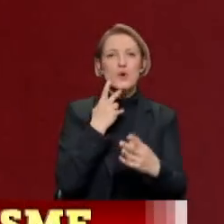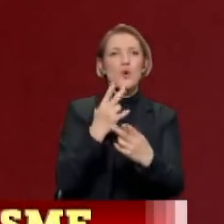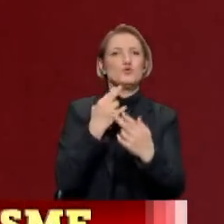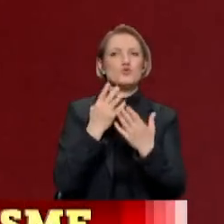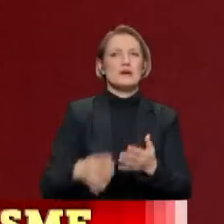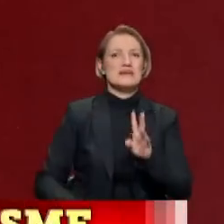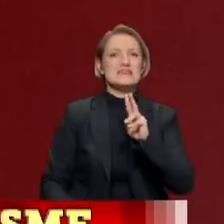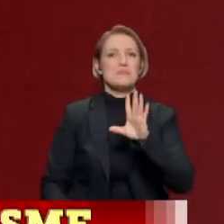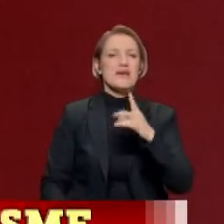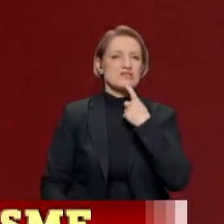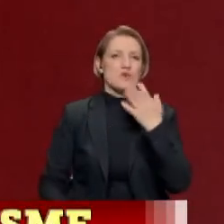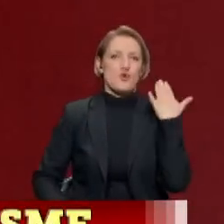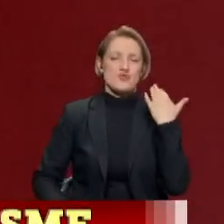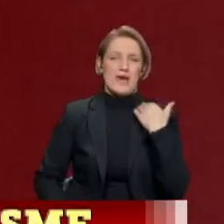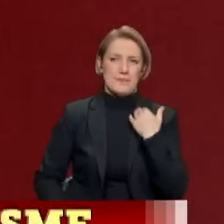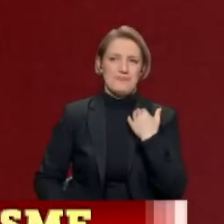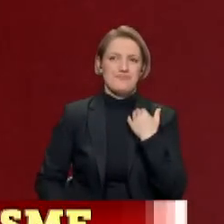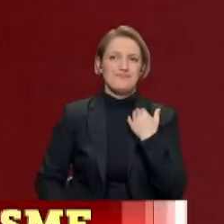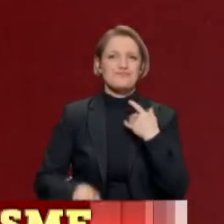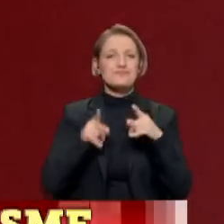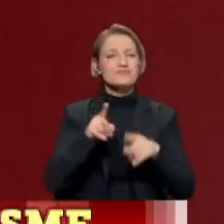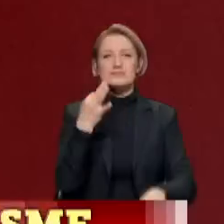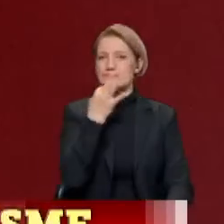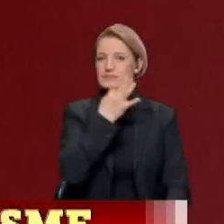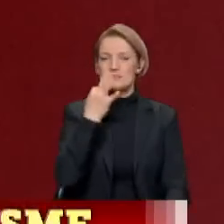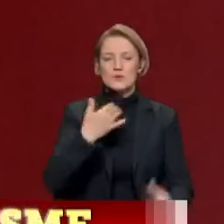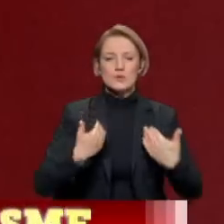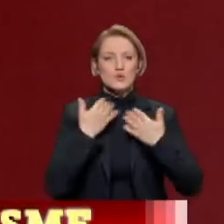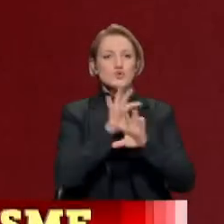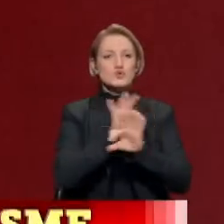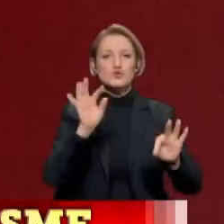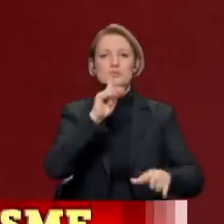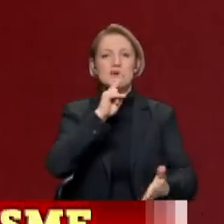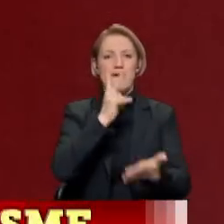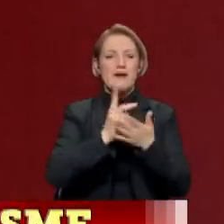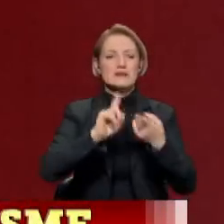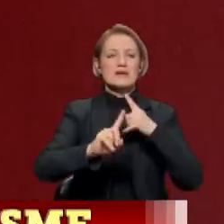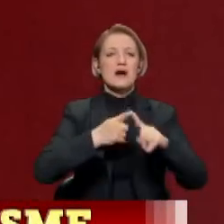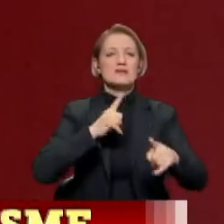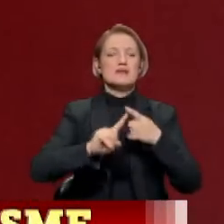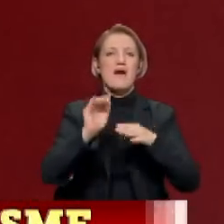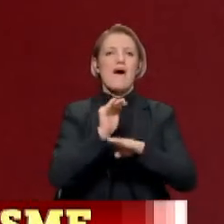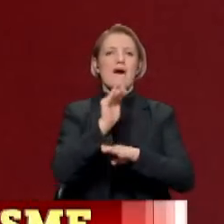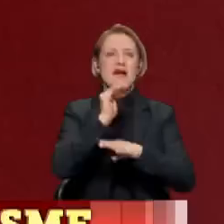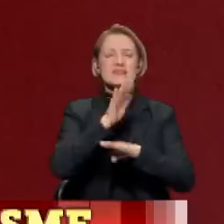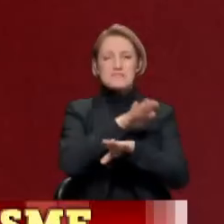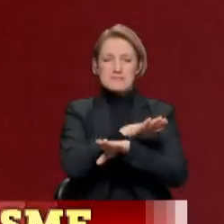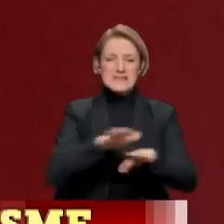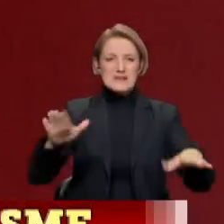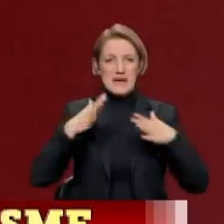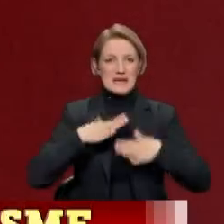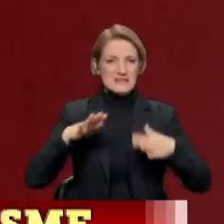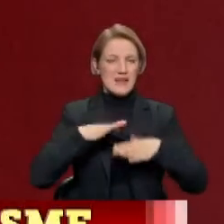tarzı tam 25 yıl önceydi. Ve buna benzer bir hukuksuz kararla siyasi hayatı bitirilmek istenen o